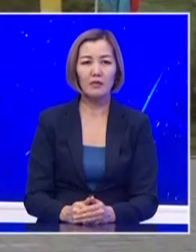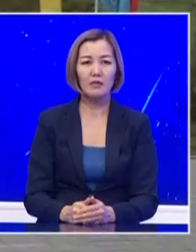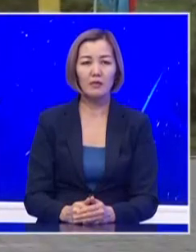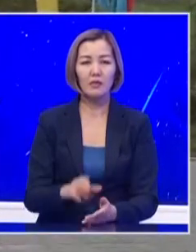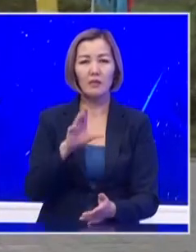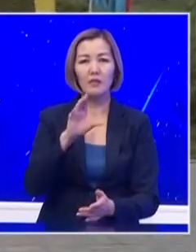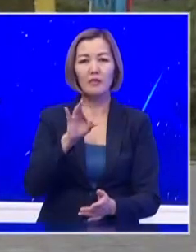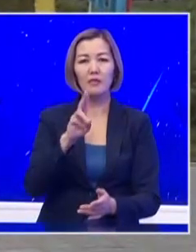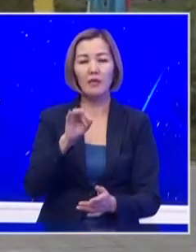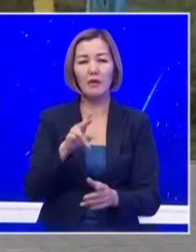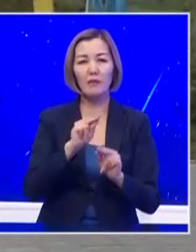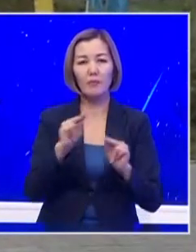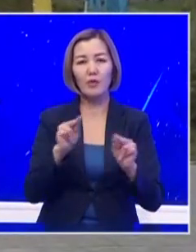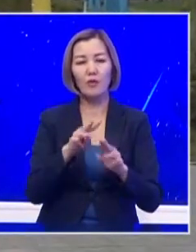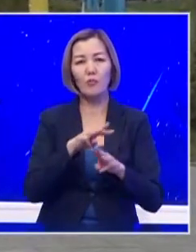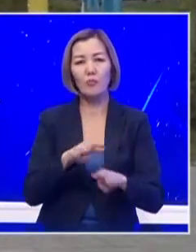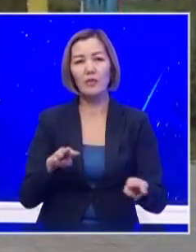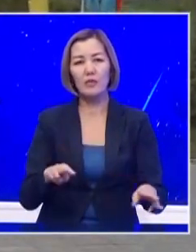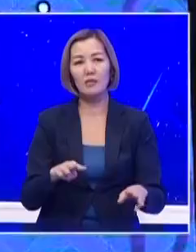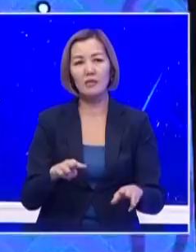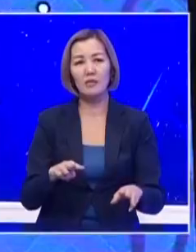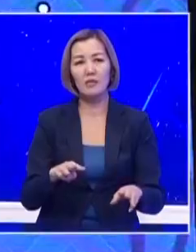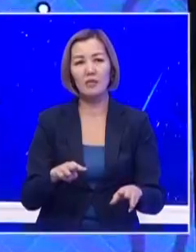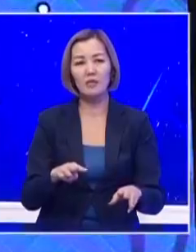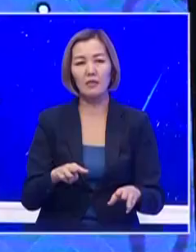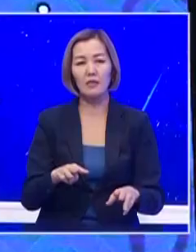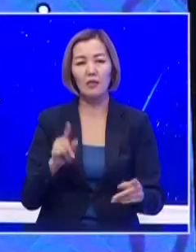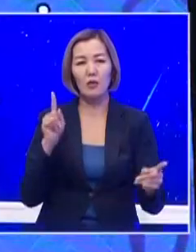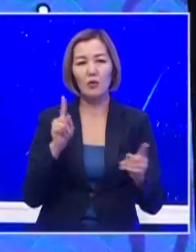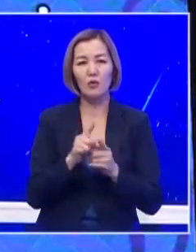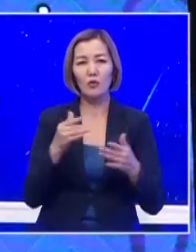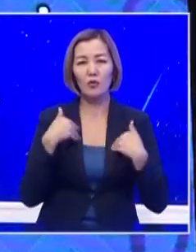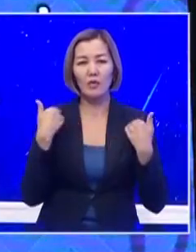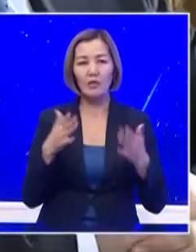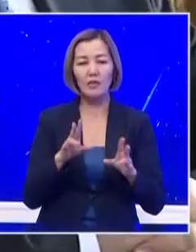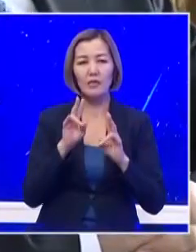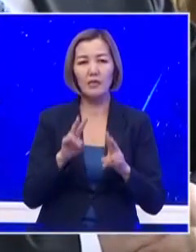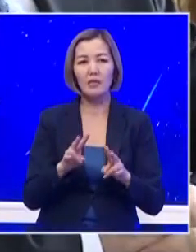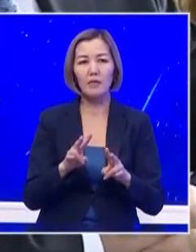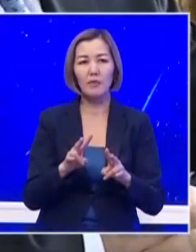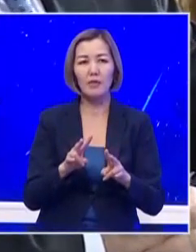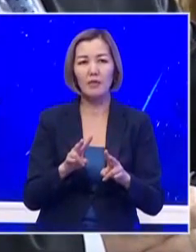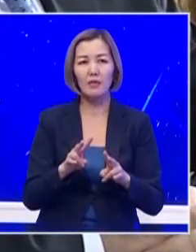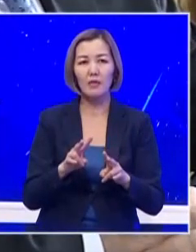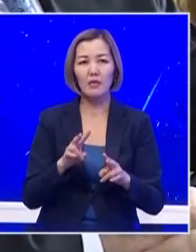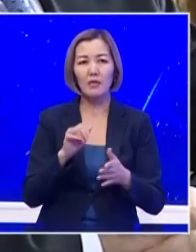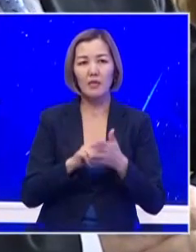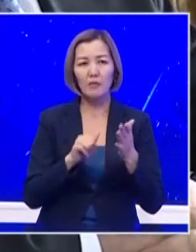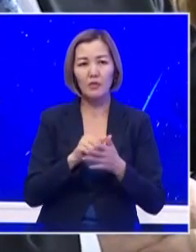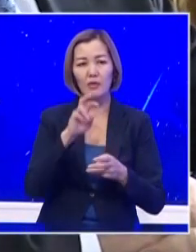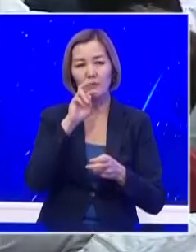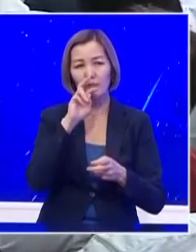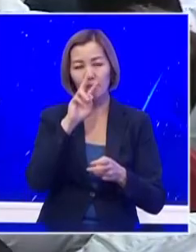Сарқан ауданының педагогтары министрді алғысымен тілегін жаудыра қарсы алды. Дегенмен барлық жердің кем тұстары бар екені жасырын